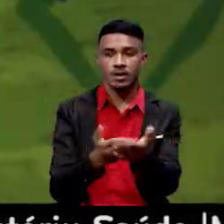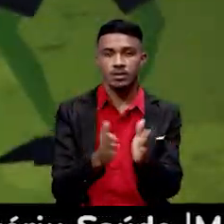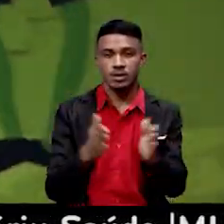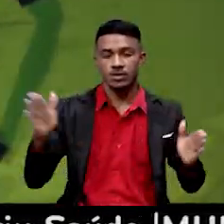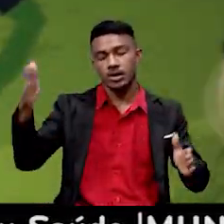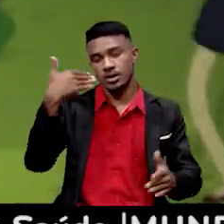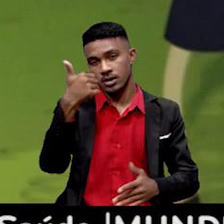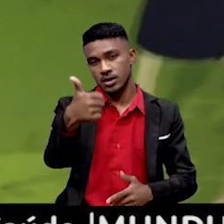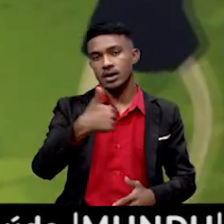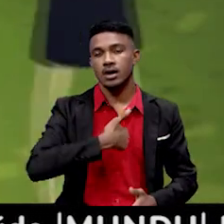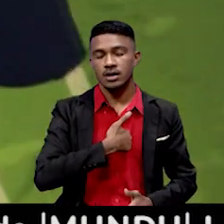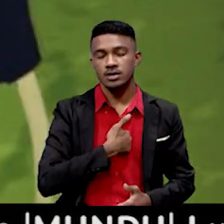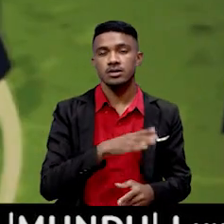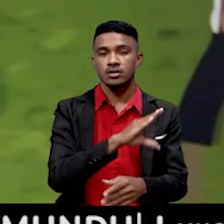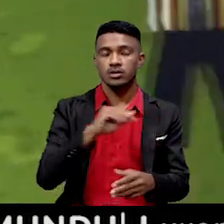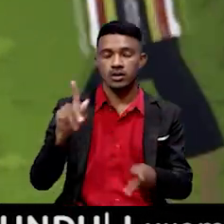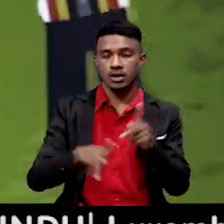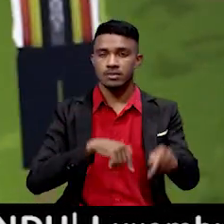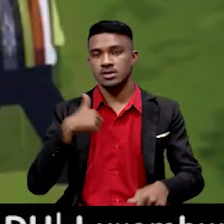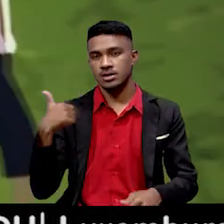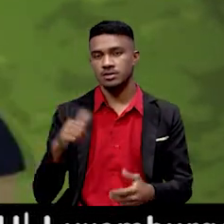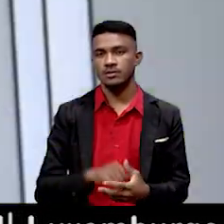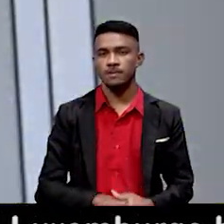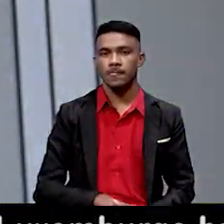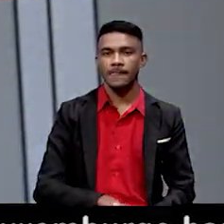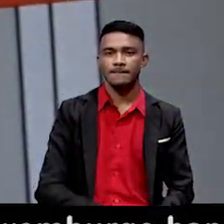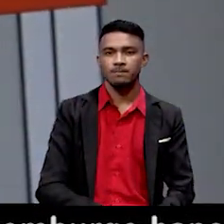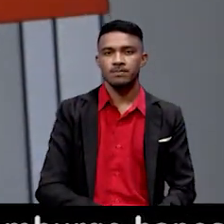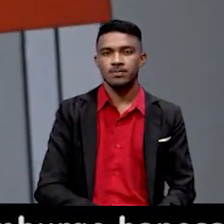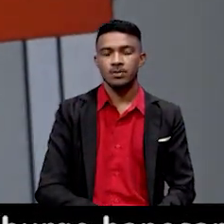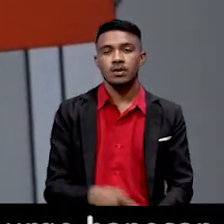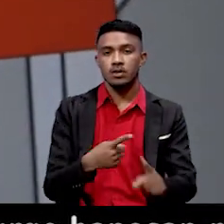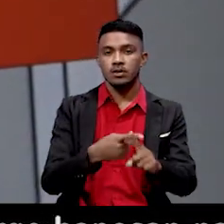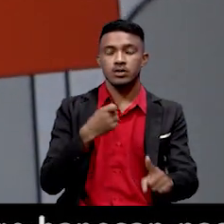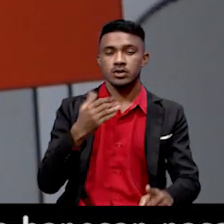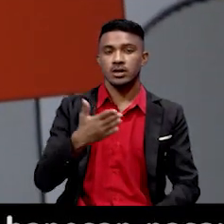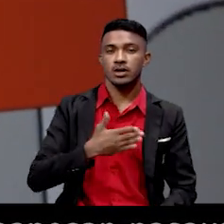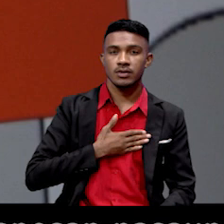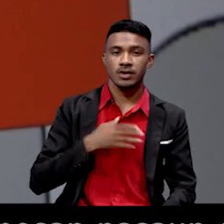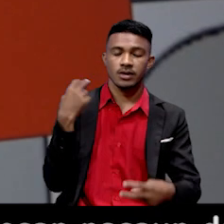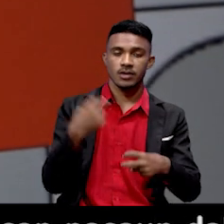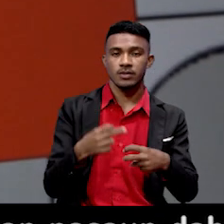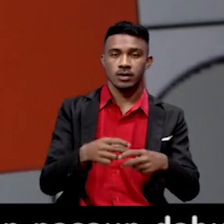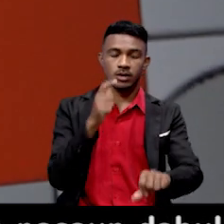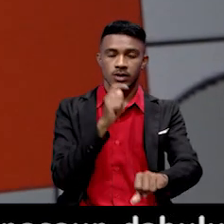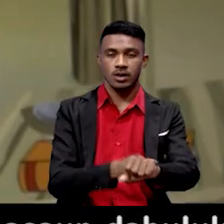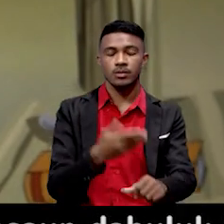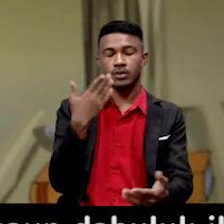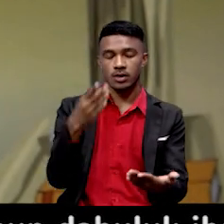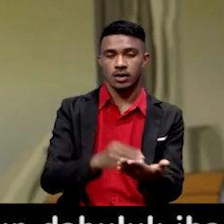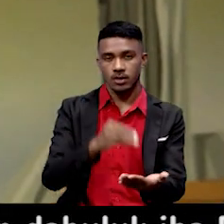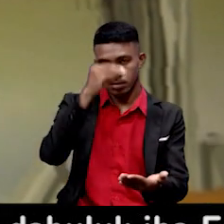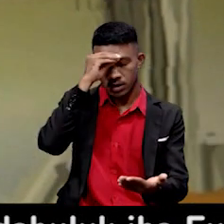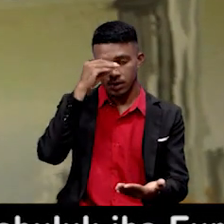an rasik nomos ema seluk. Husi onia balance ya tempo o sea aprende eh significa